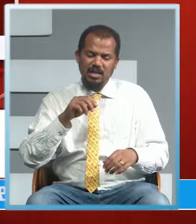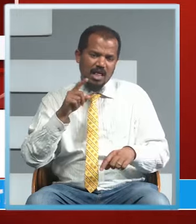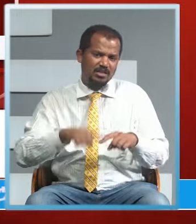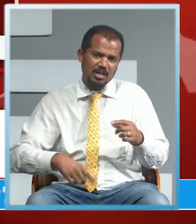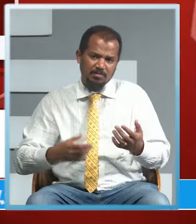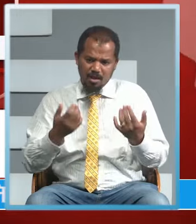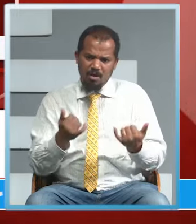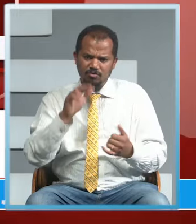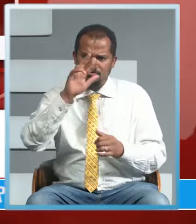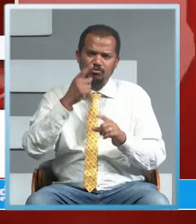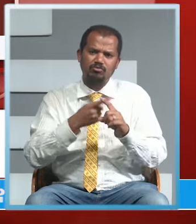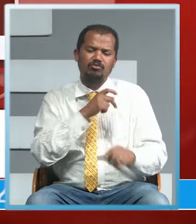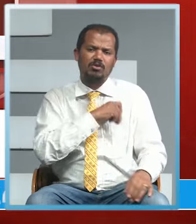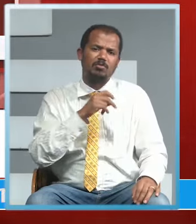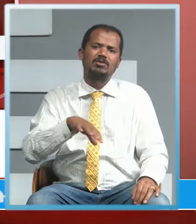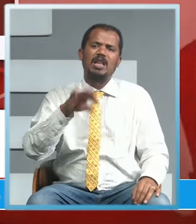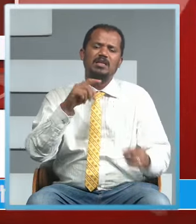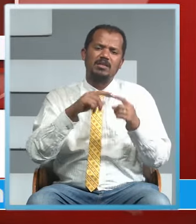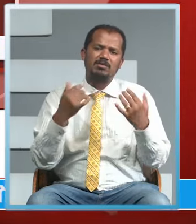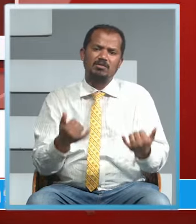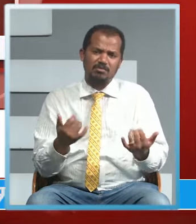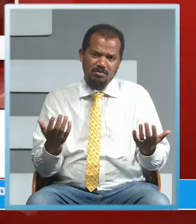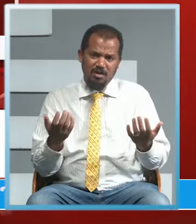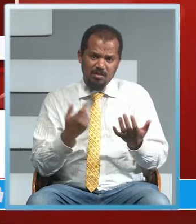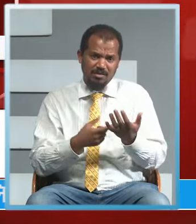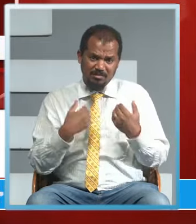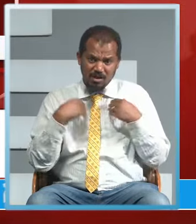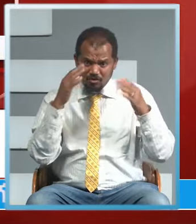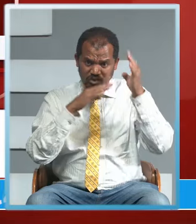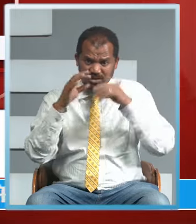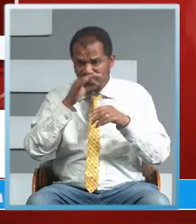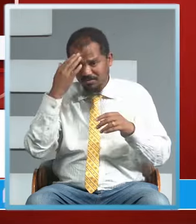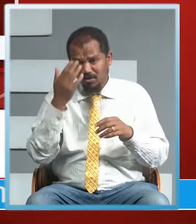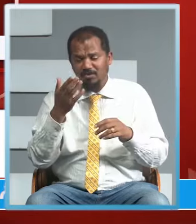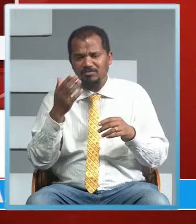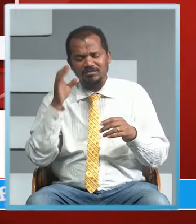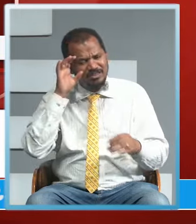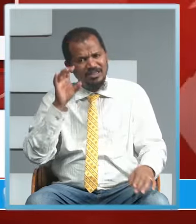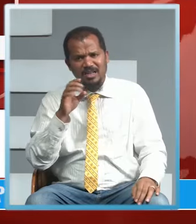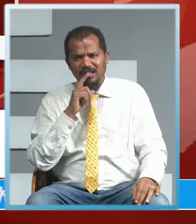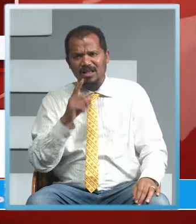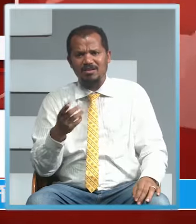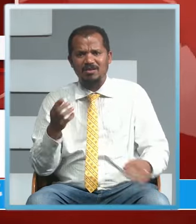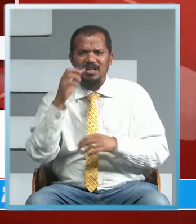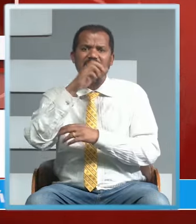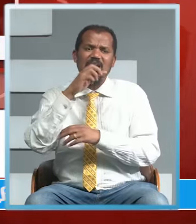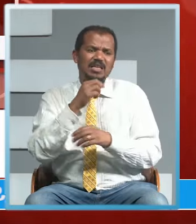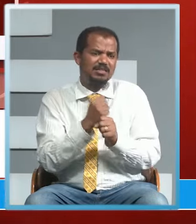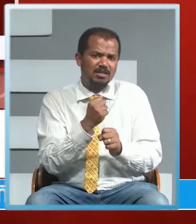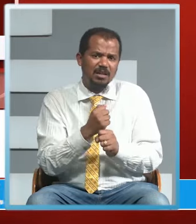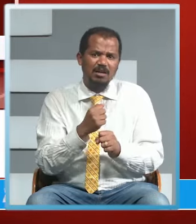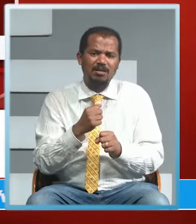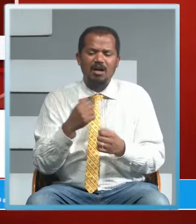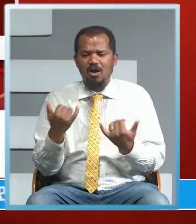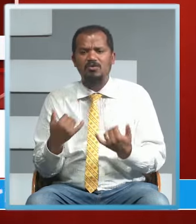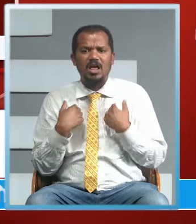አልቻልንም እና አሁን ሶስት ወር ደሞዝ አላገኘንም እስካሁን ማለት። በዚህ ባለው ችግር ታውቀዋለች። ምን አለ? ምንም የለም። ግድ ነው የቀን ስራ ሰርተን